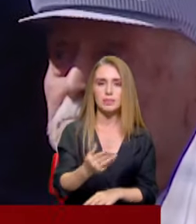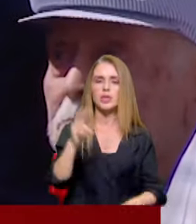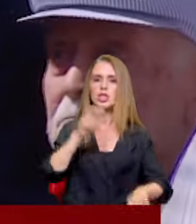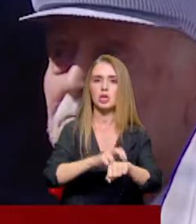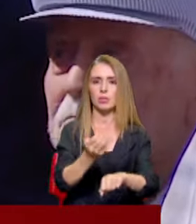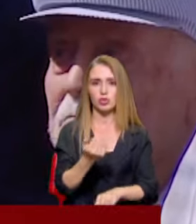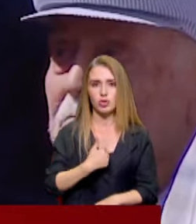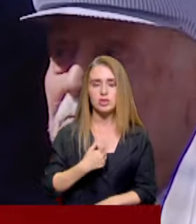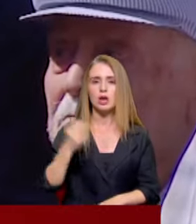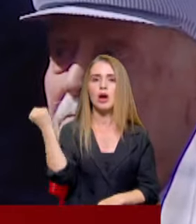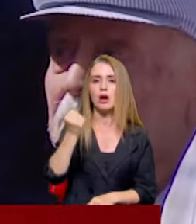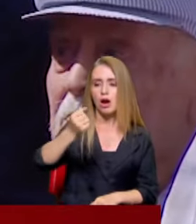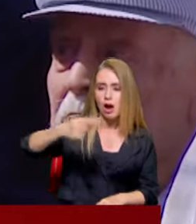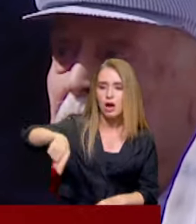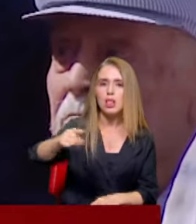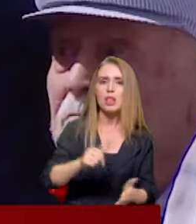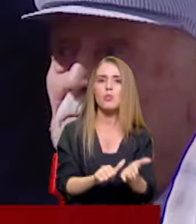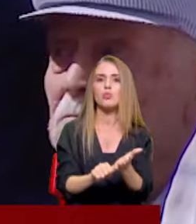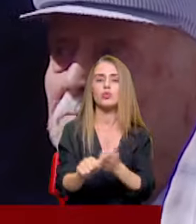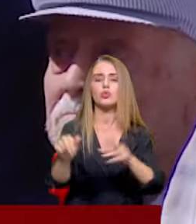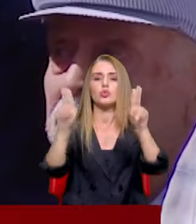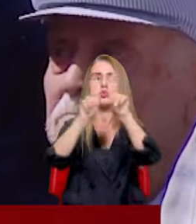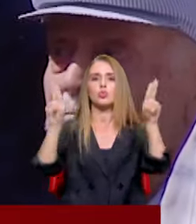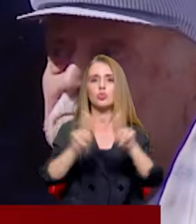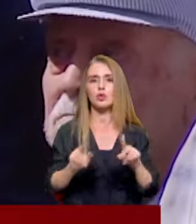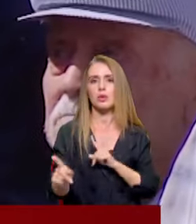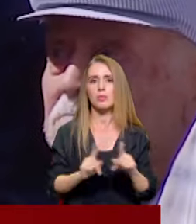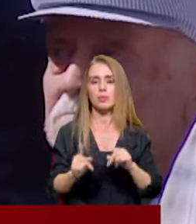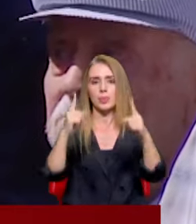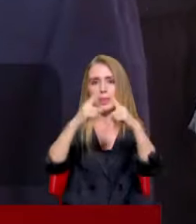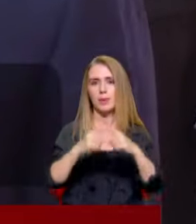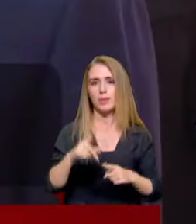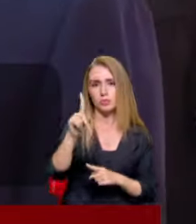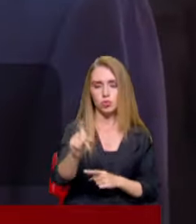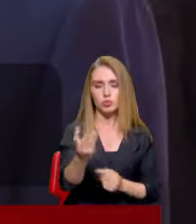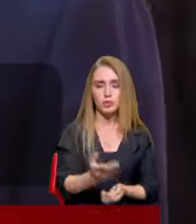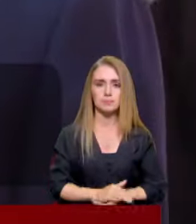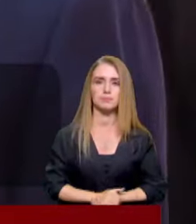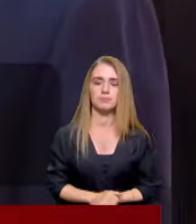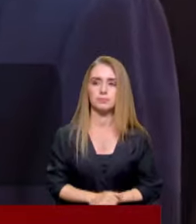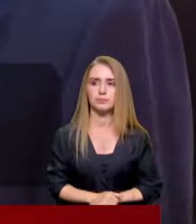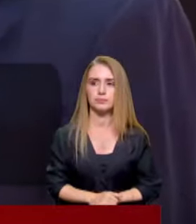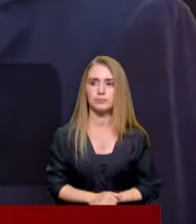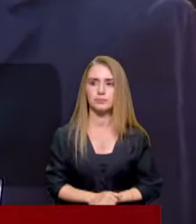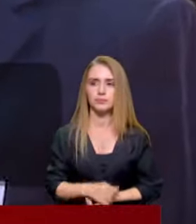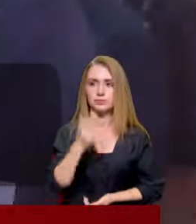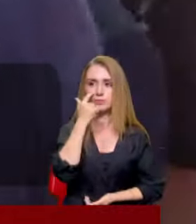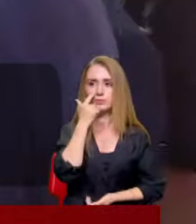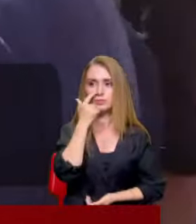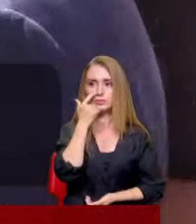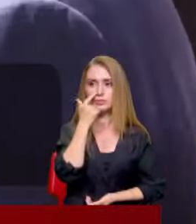kalmayacaktır katillerinden bütün uluslararası mahkemelerde hesap sorulacaktır din görevlilerini bu işe alet ettik Bunlar hoş